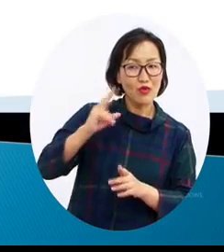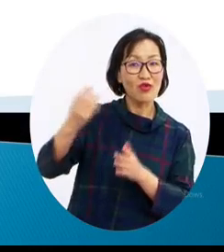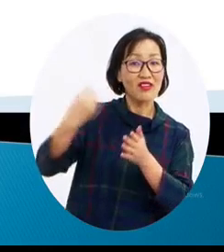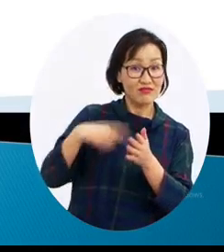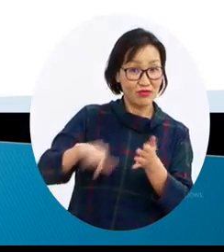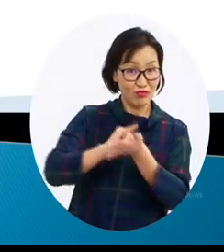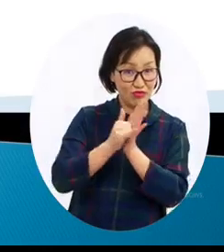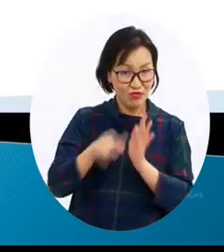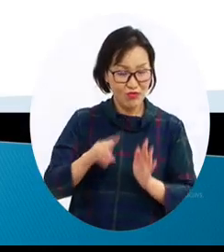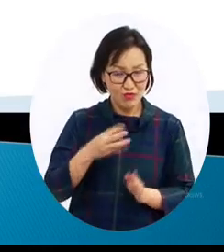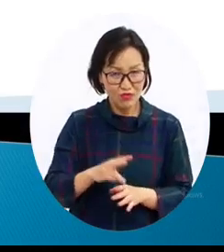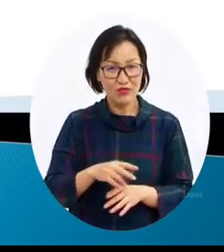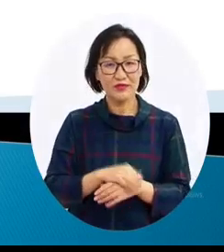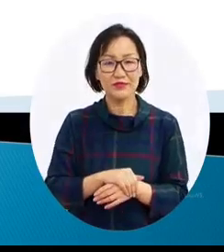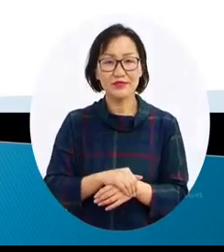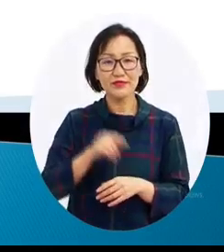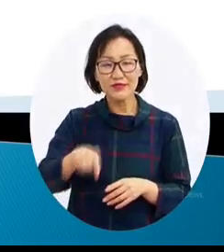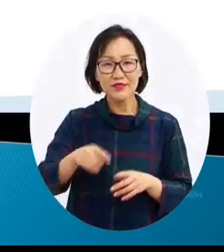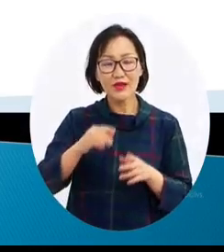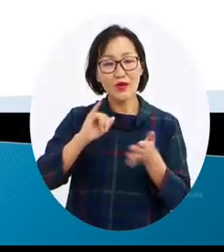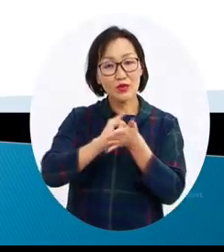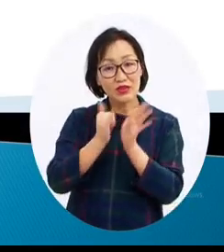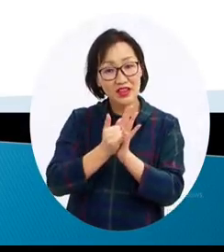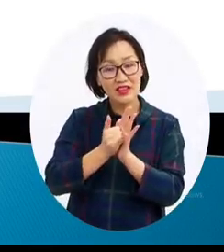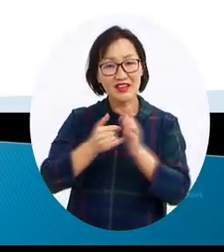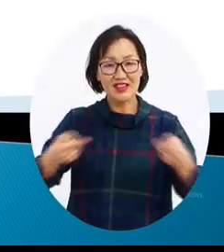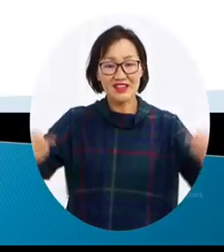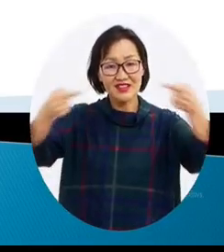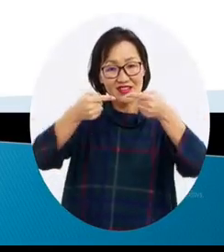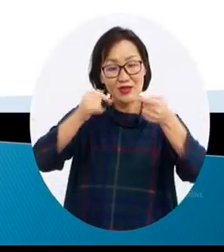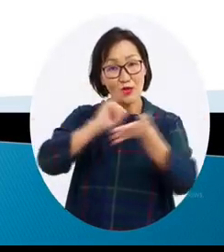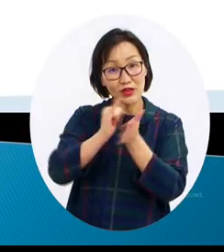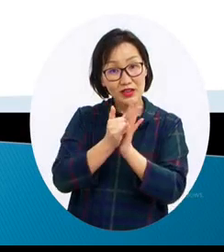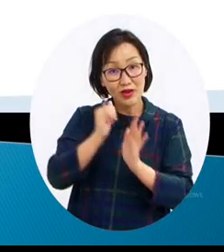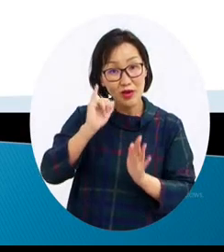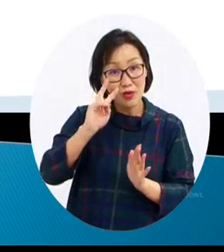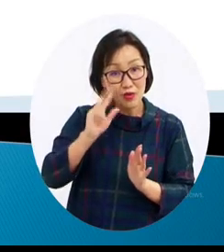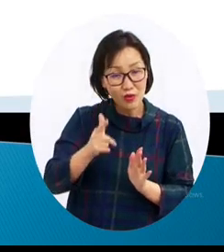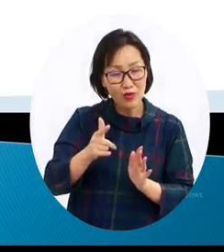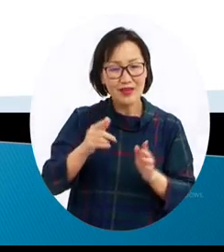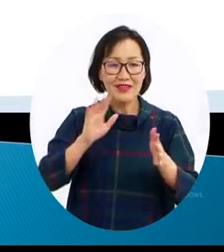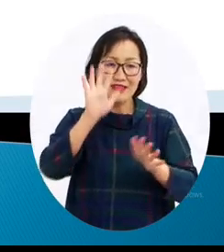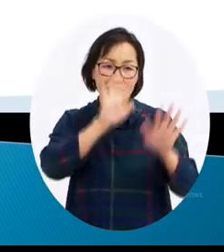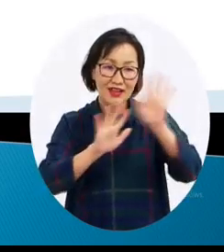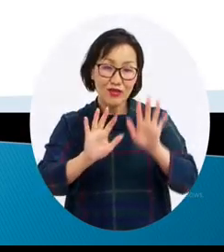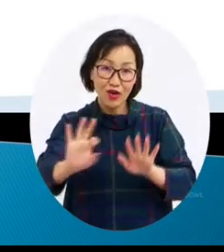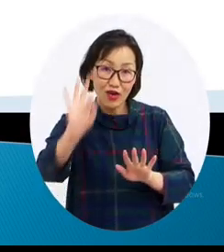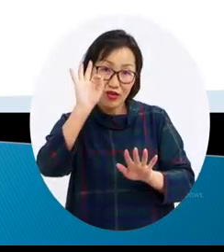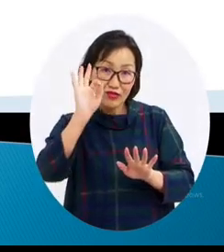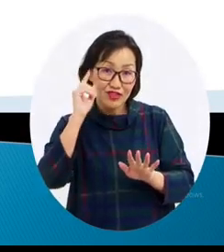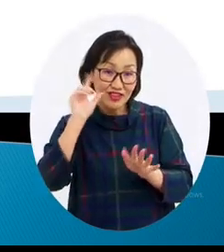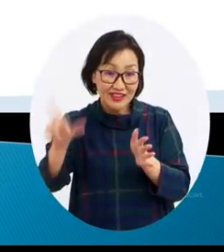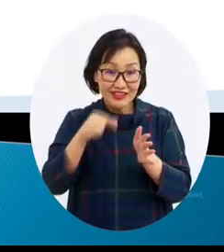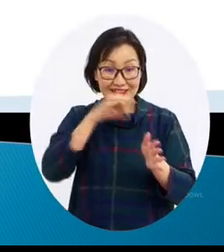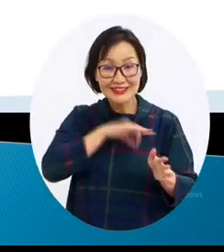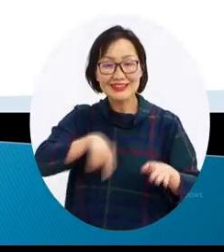их өгүүлбэр зохиохдоо утга эсрэг утгатай үгийг найруулгад оновчтой хэрэглэх гэсэн хэсгээр